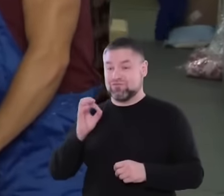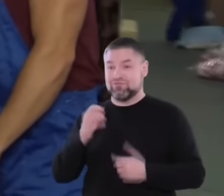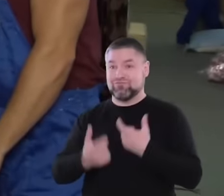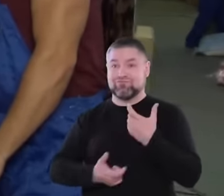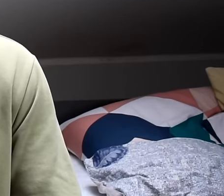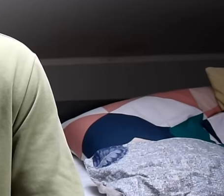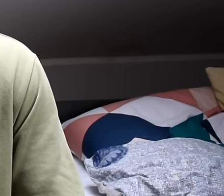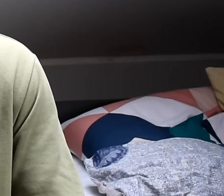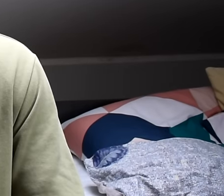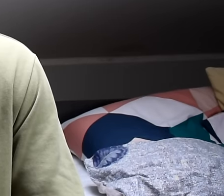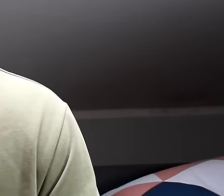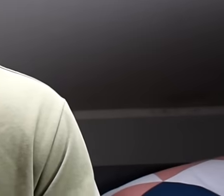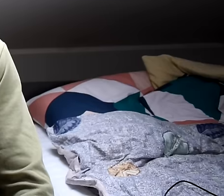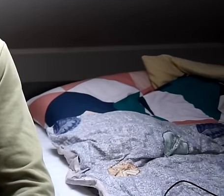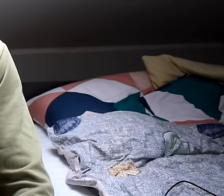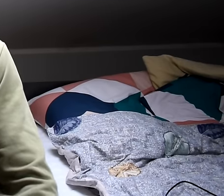tam...